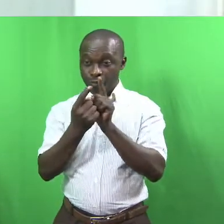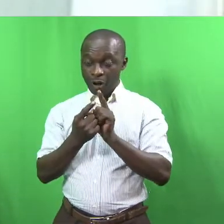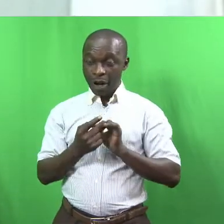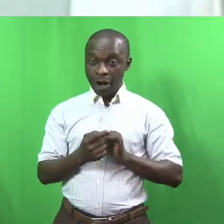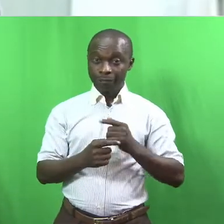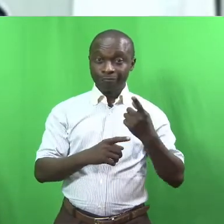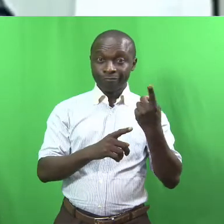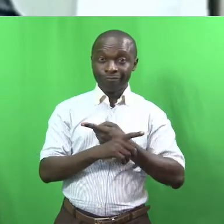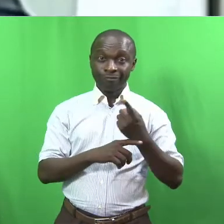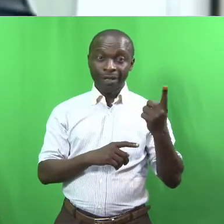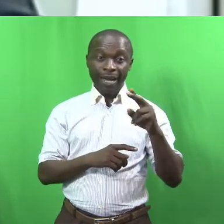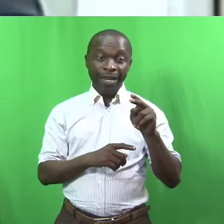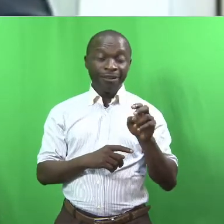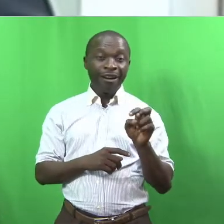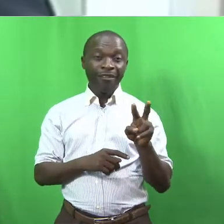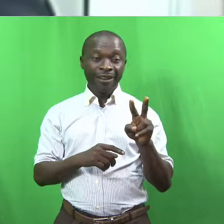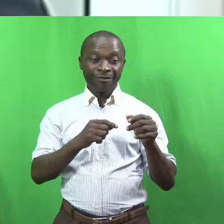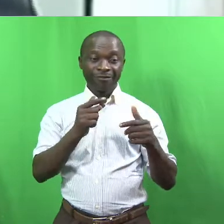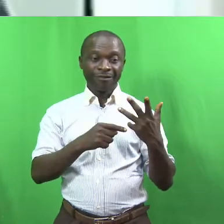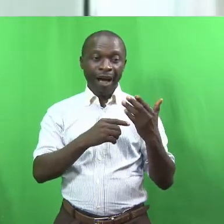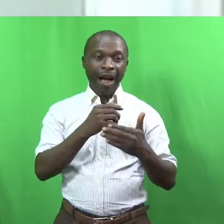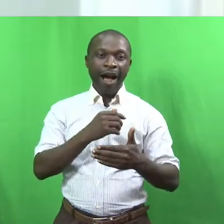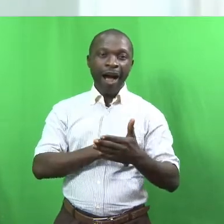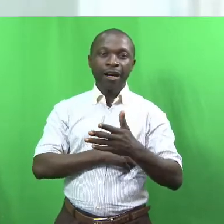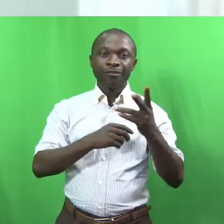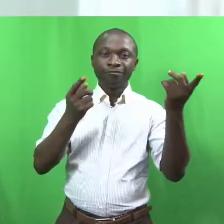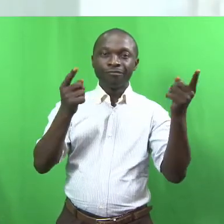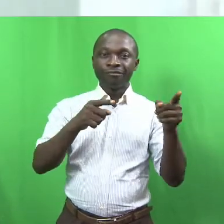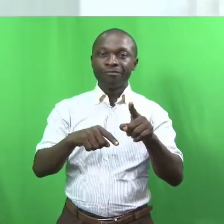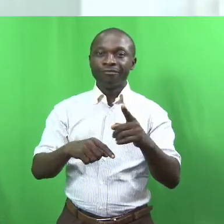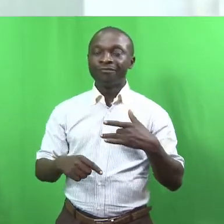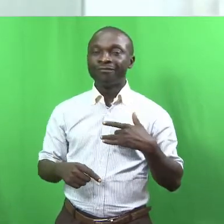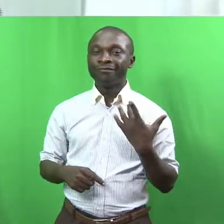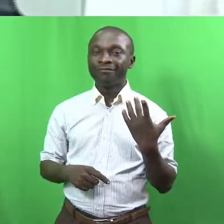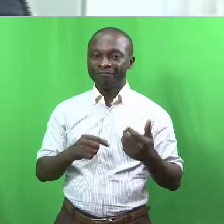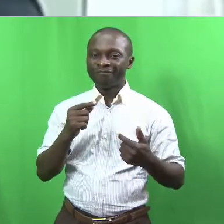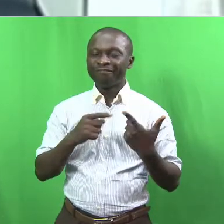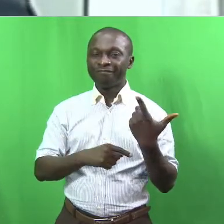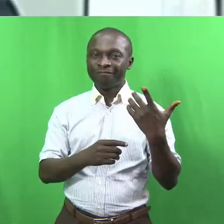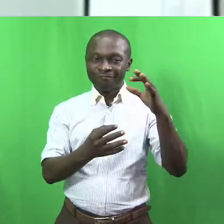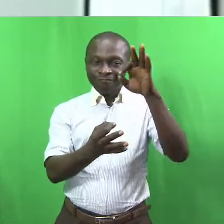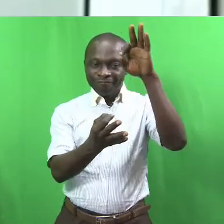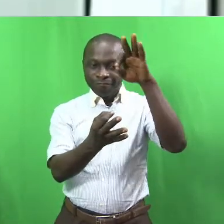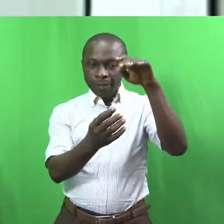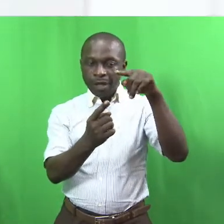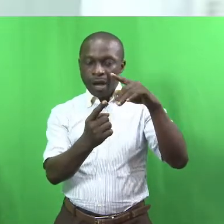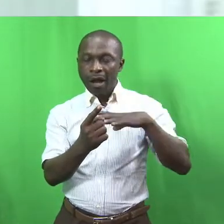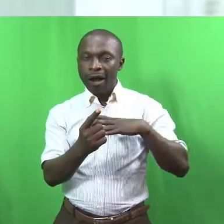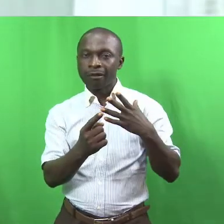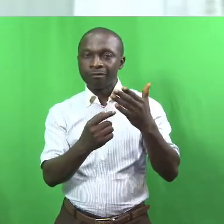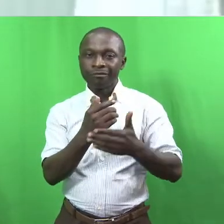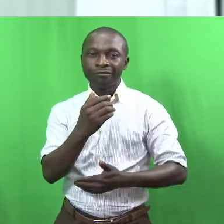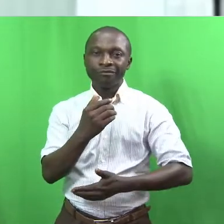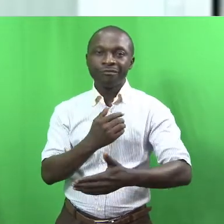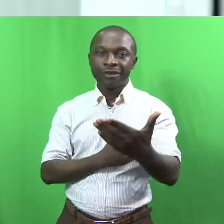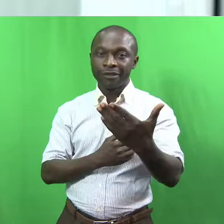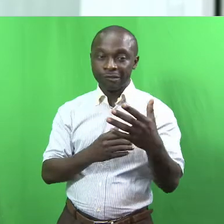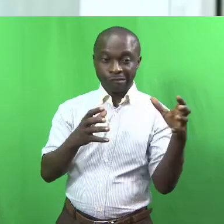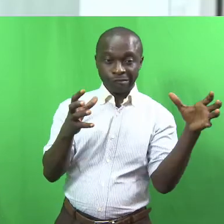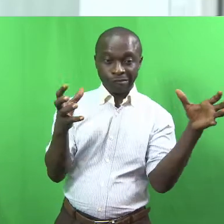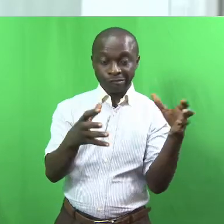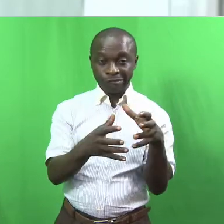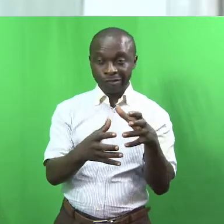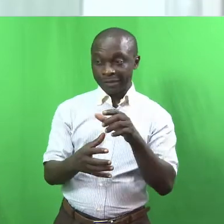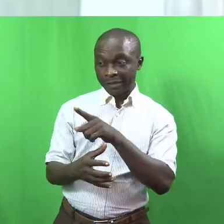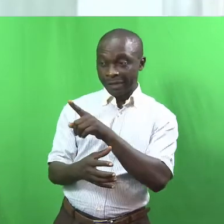de novembre et annoncer les décisions qui en découlent. La principale mesure est la fin de la coalition